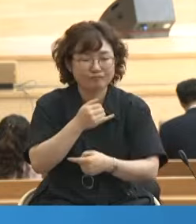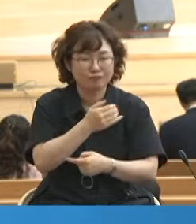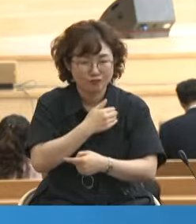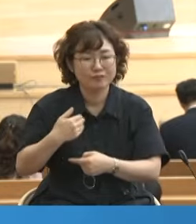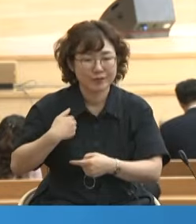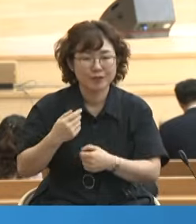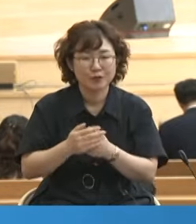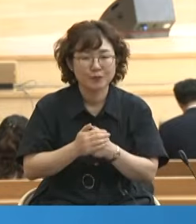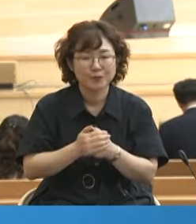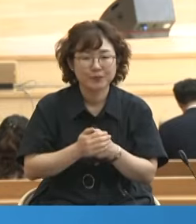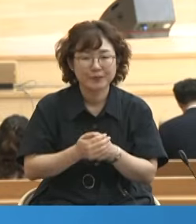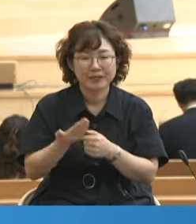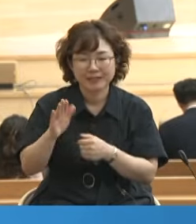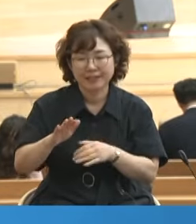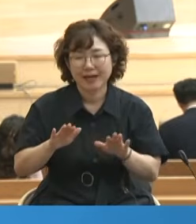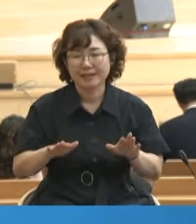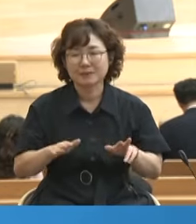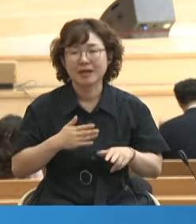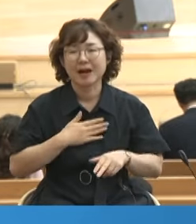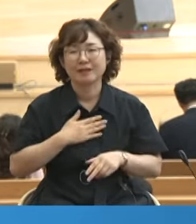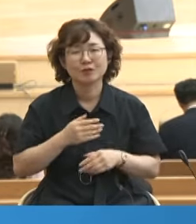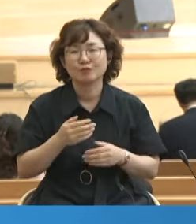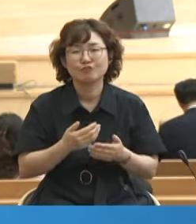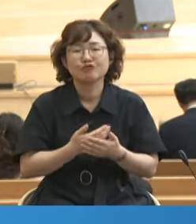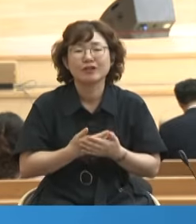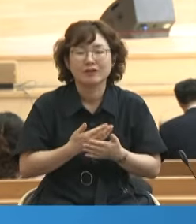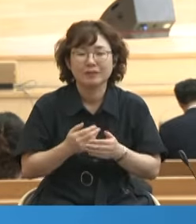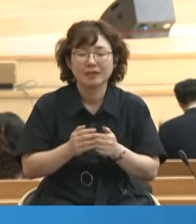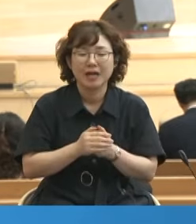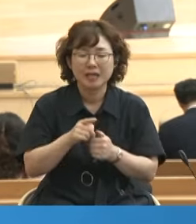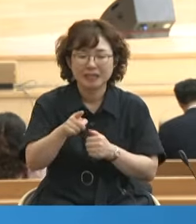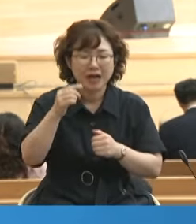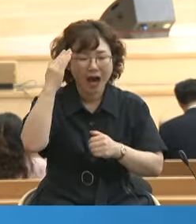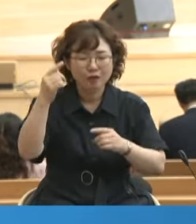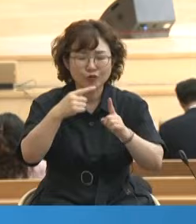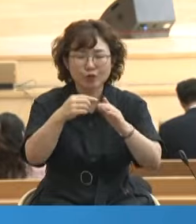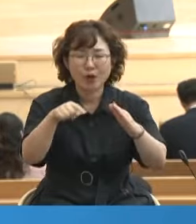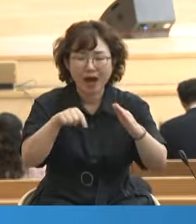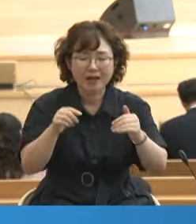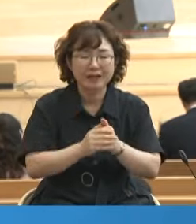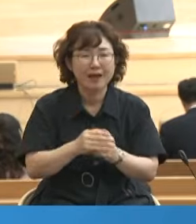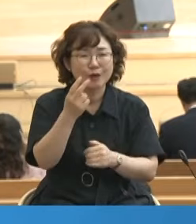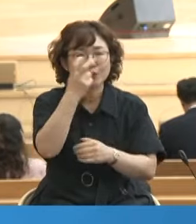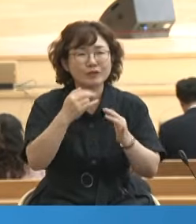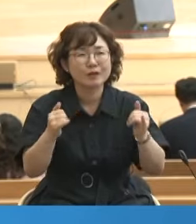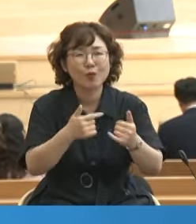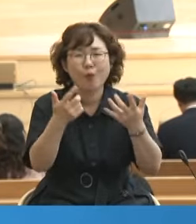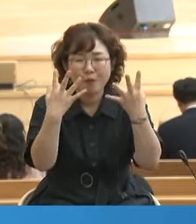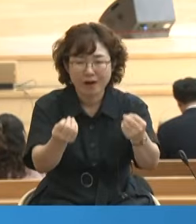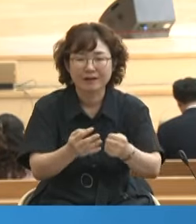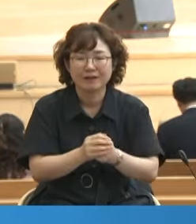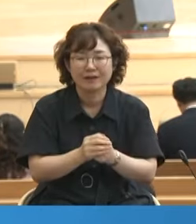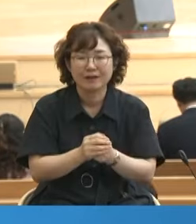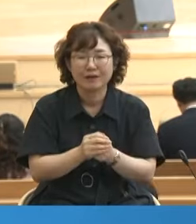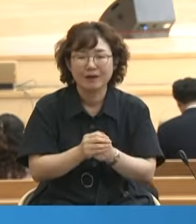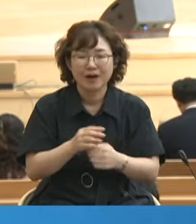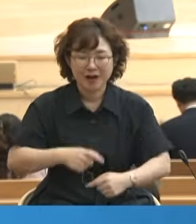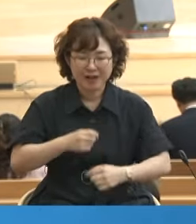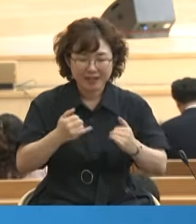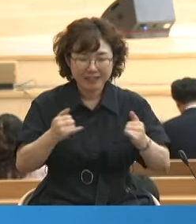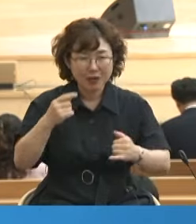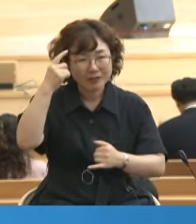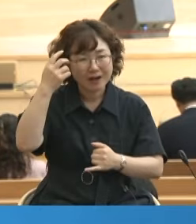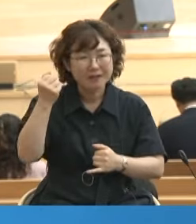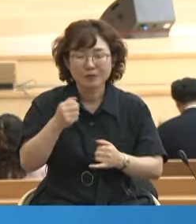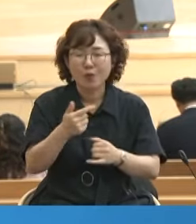불안해요. 한국교회 안에 의인들이 너무 많아. 똑똑한 사람들이 너무 많아. 그래서 하나님